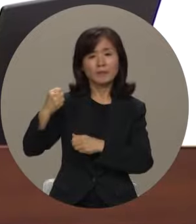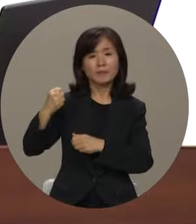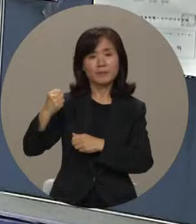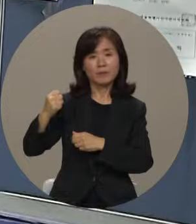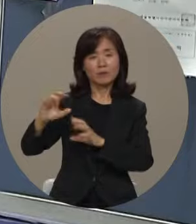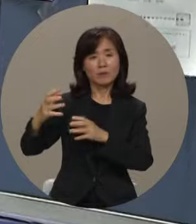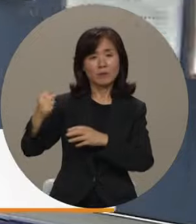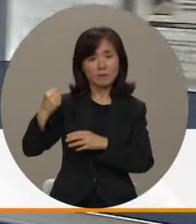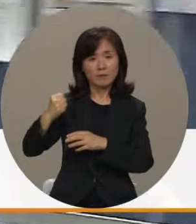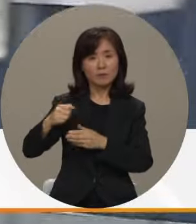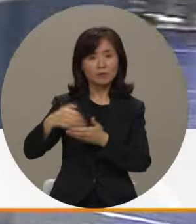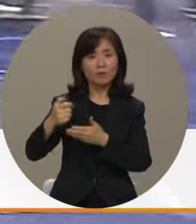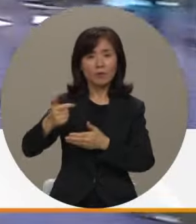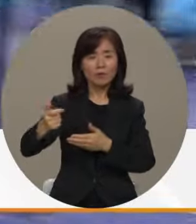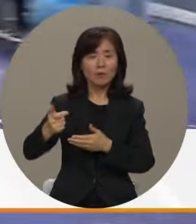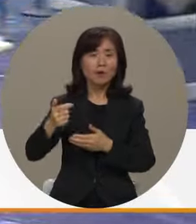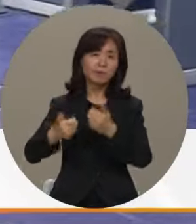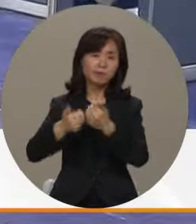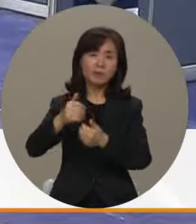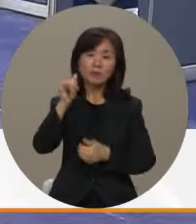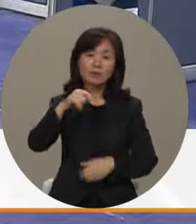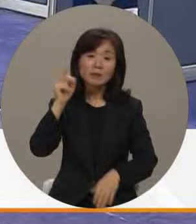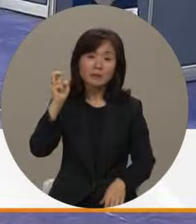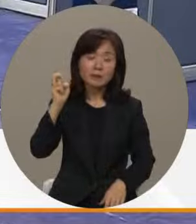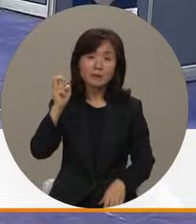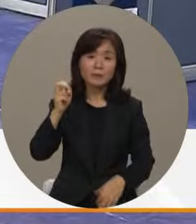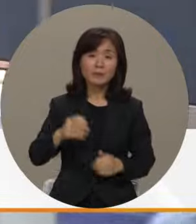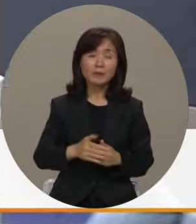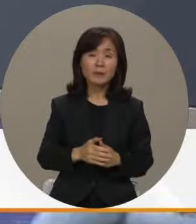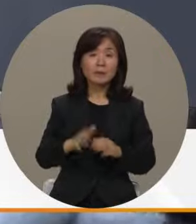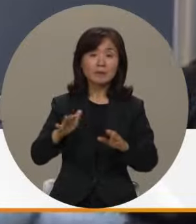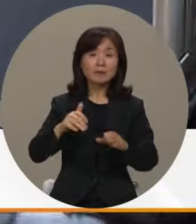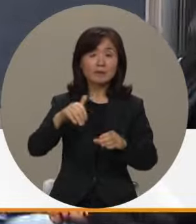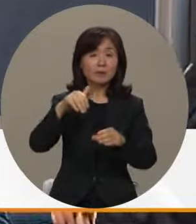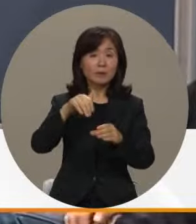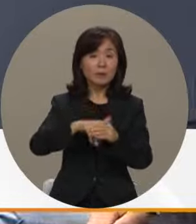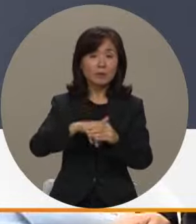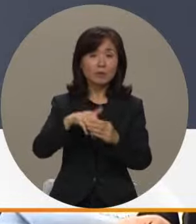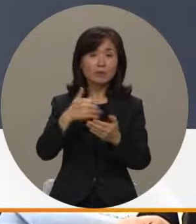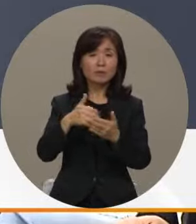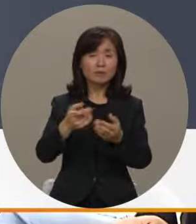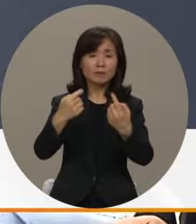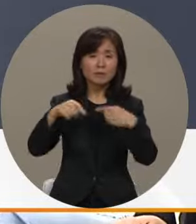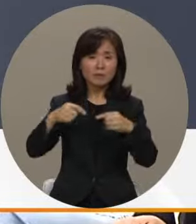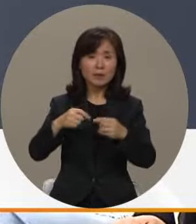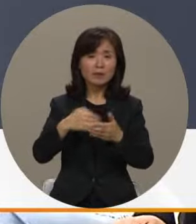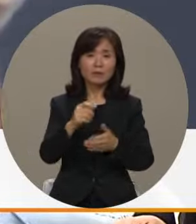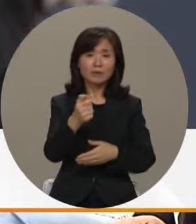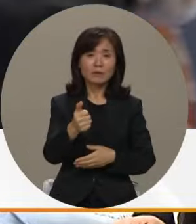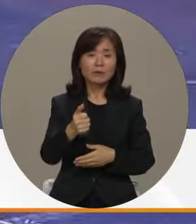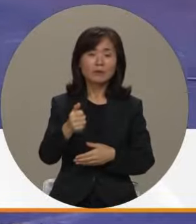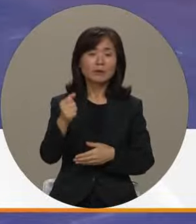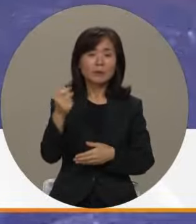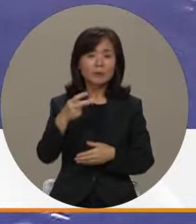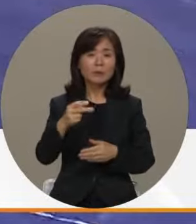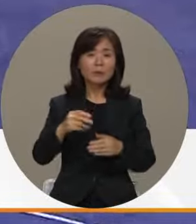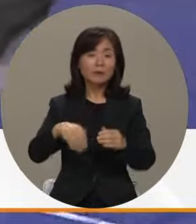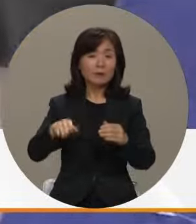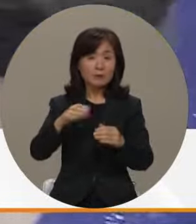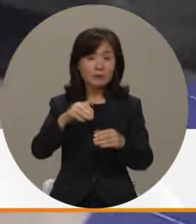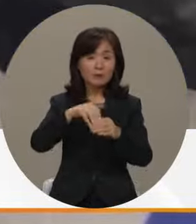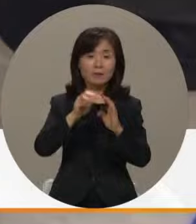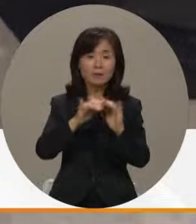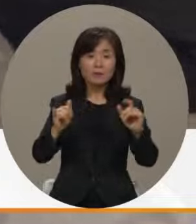가운데 2008년 이후 가장 낮은 투표율에다 전체 선거인수의 11.5%의 선택만을 받은 교육감이란